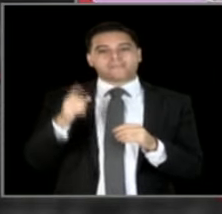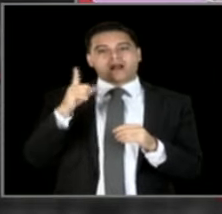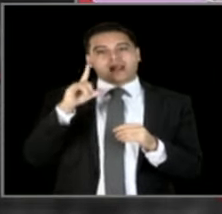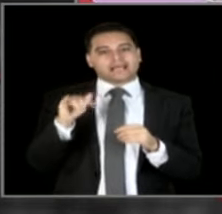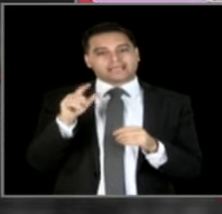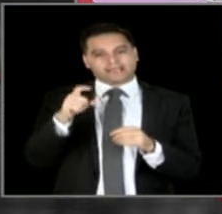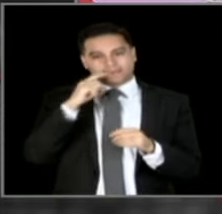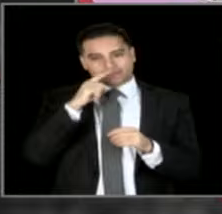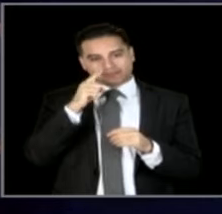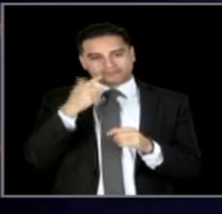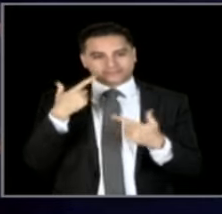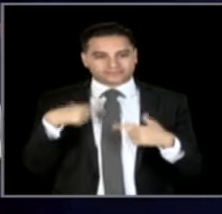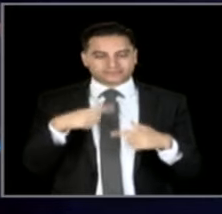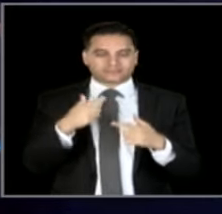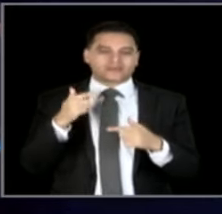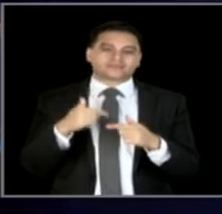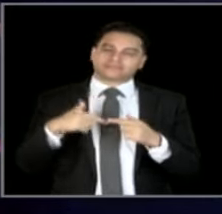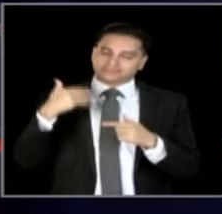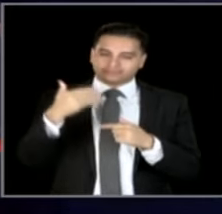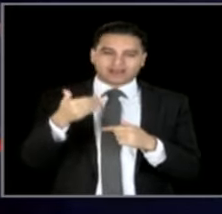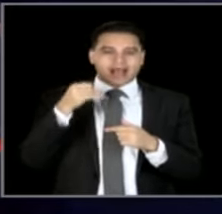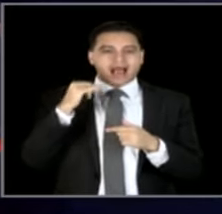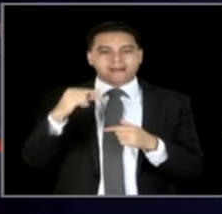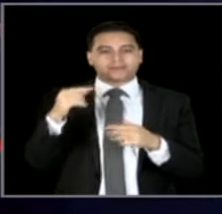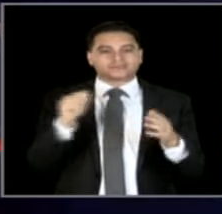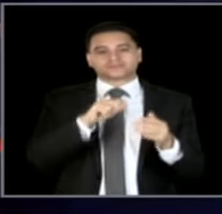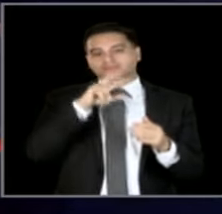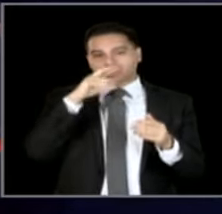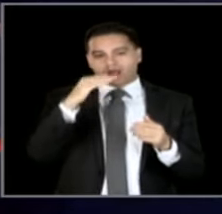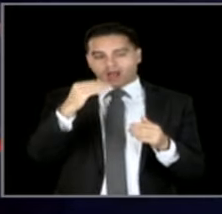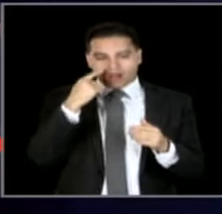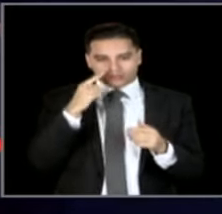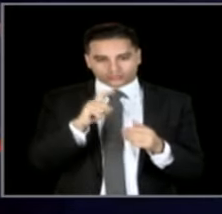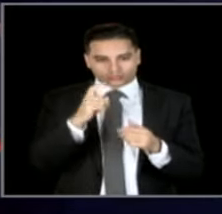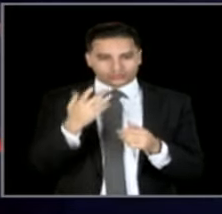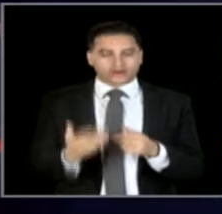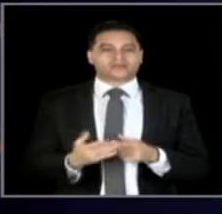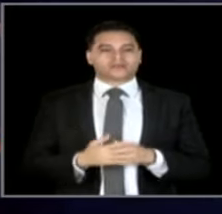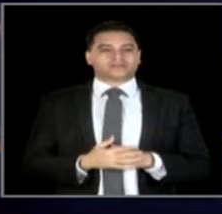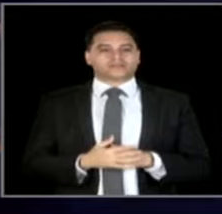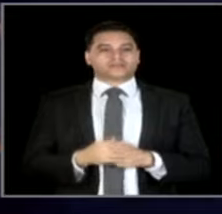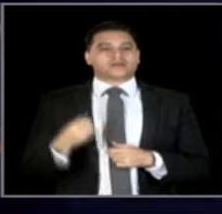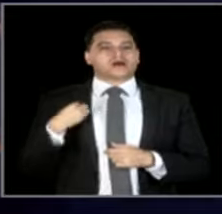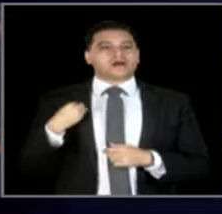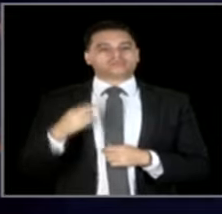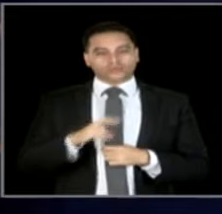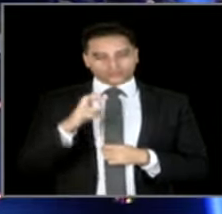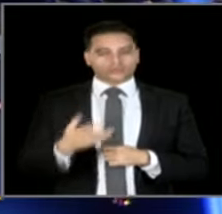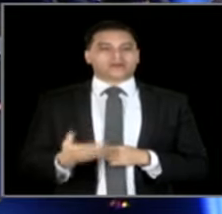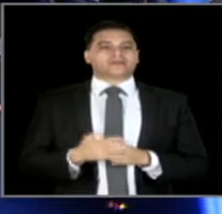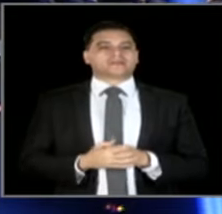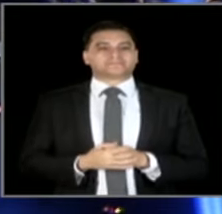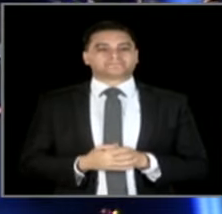السؤال اللي جاي أحمد صلاح ويوسف السيد، يوسف وصلاح. رياضة، والسؤال